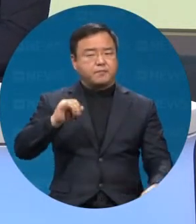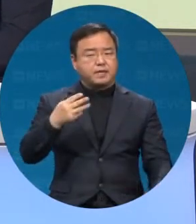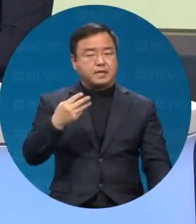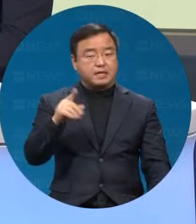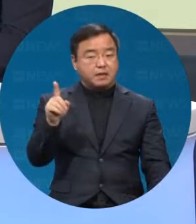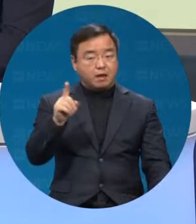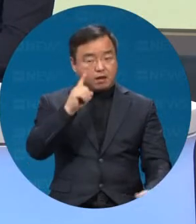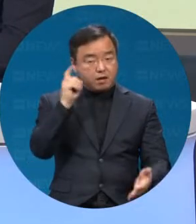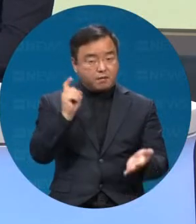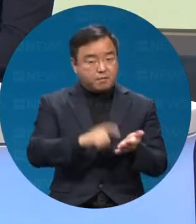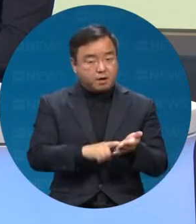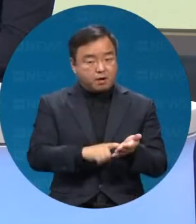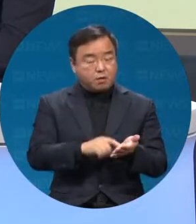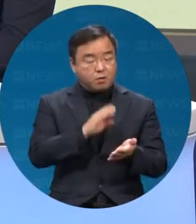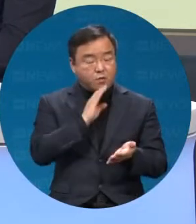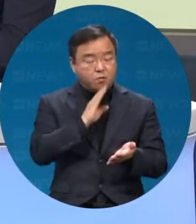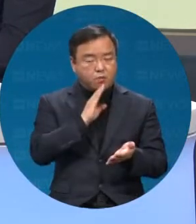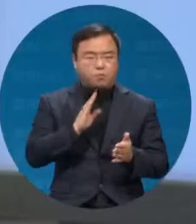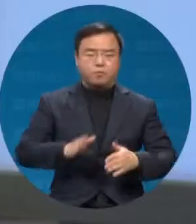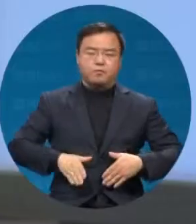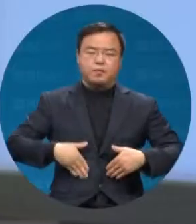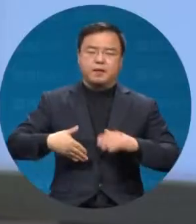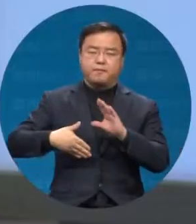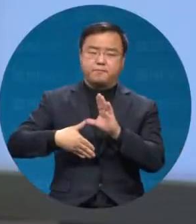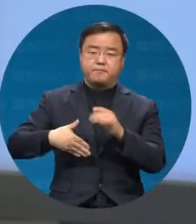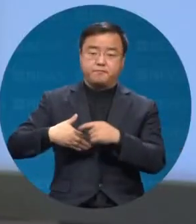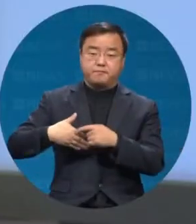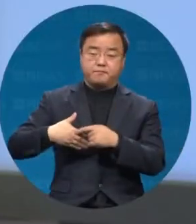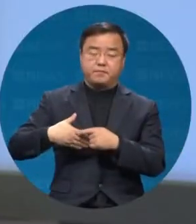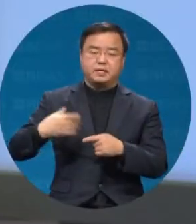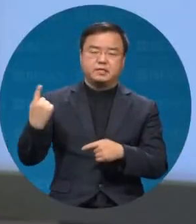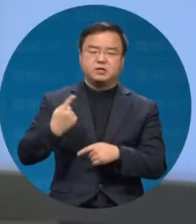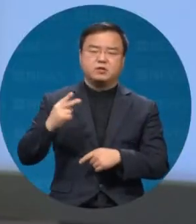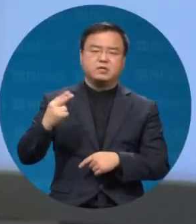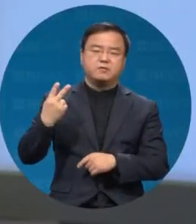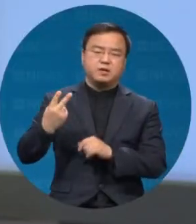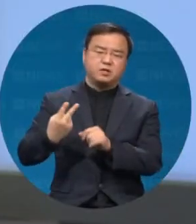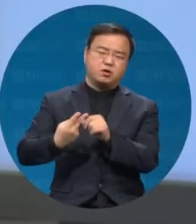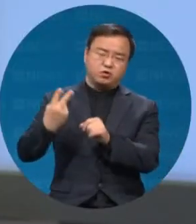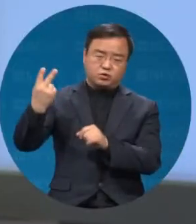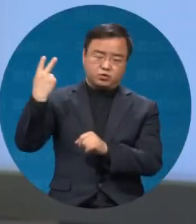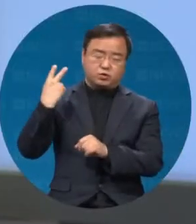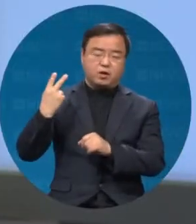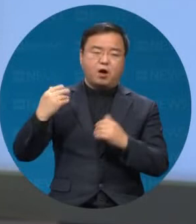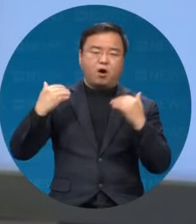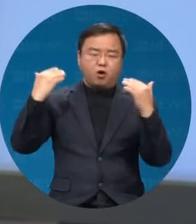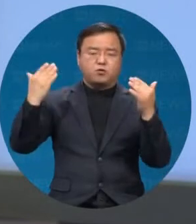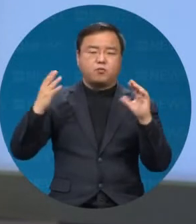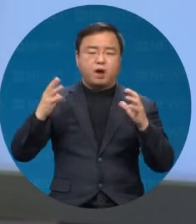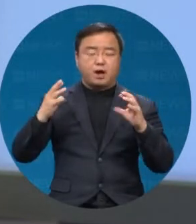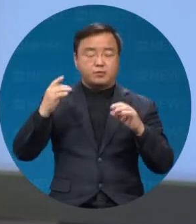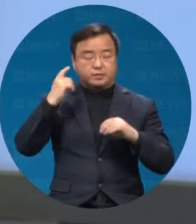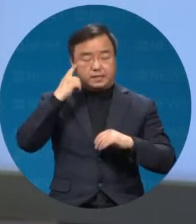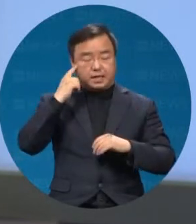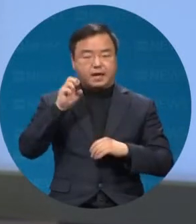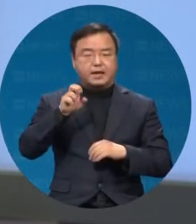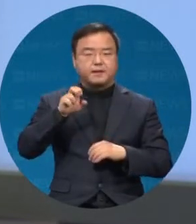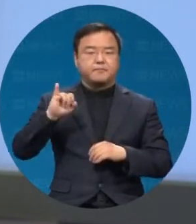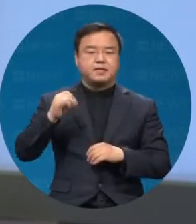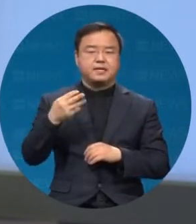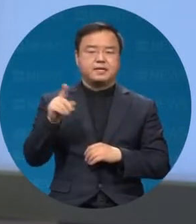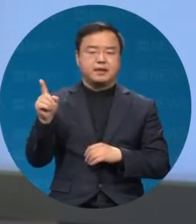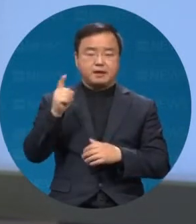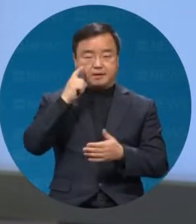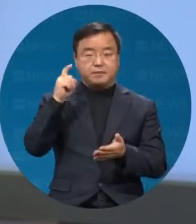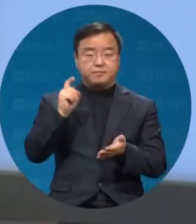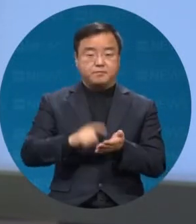때 남미 페루에서 최고 1200년 전 순장 댄 아이들과 어른들 것으로 추정되는 미라가 발견된 는데요